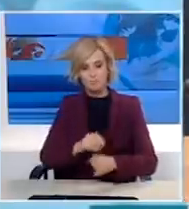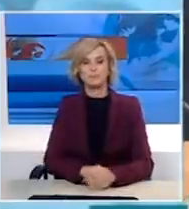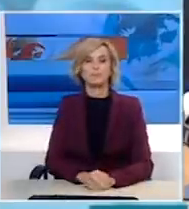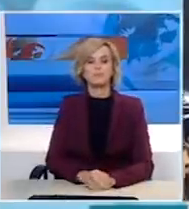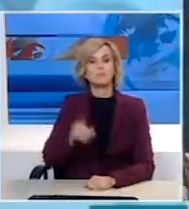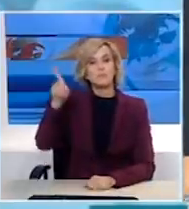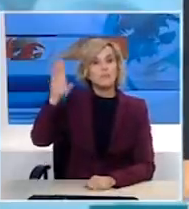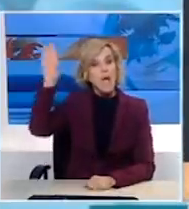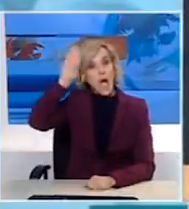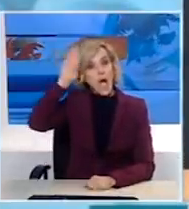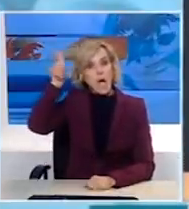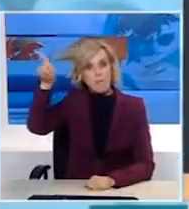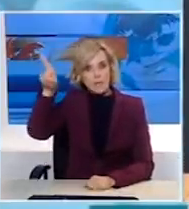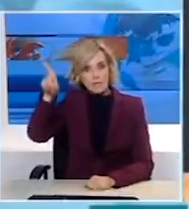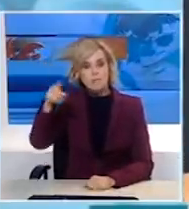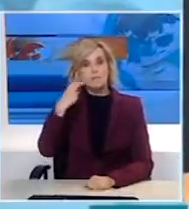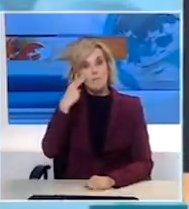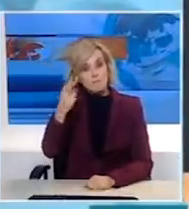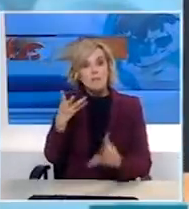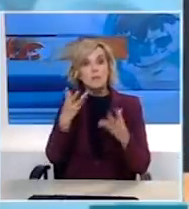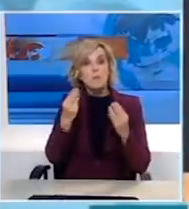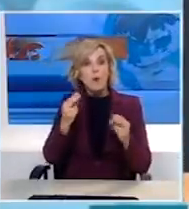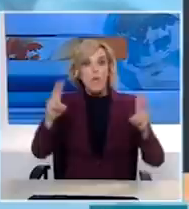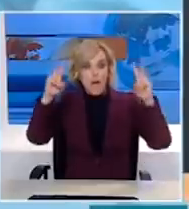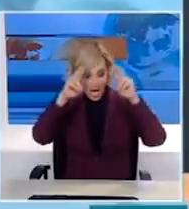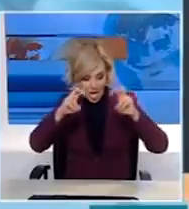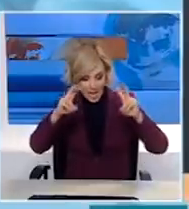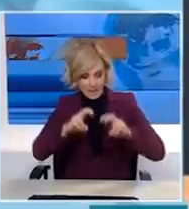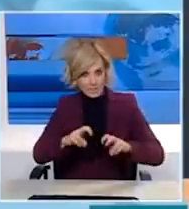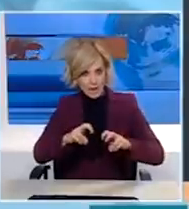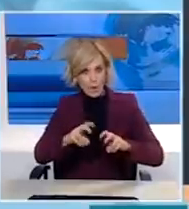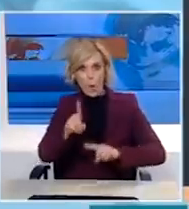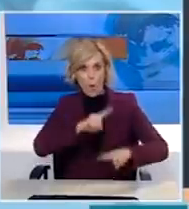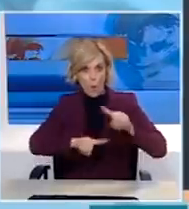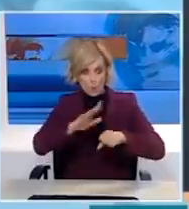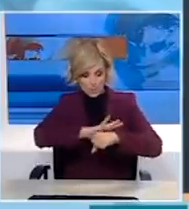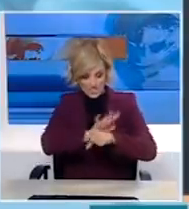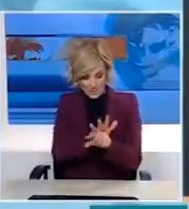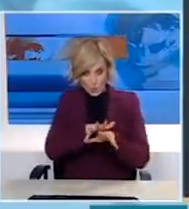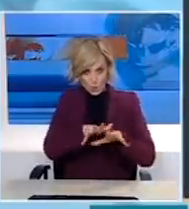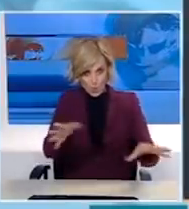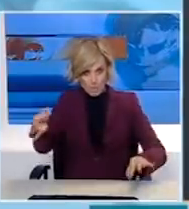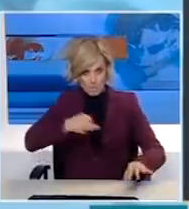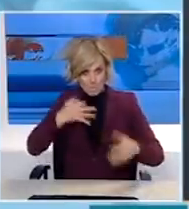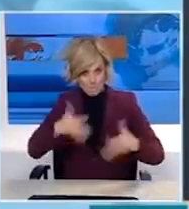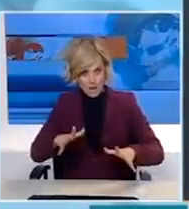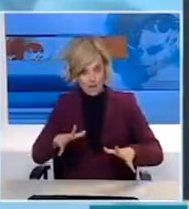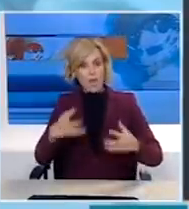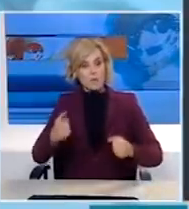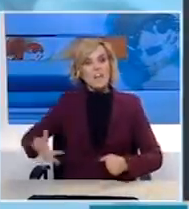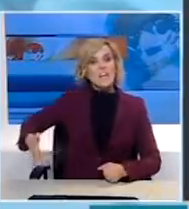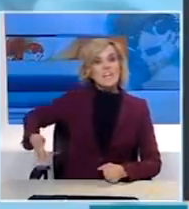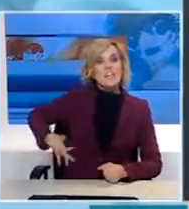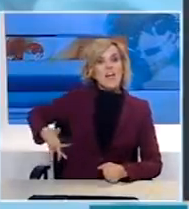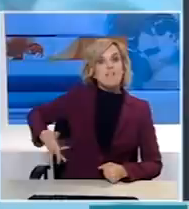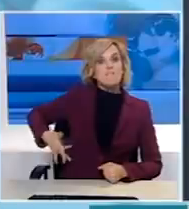Αμερική δείχνουν εμφάνιση βαριάς νηφρικής ανεπάρκειας σε ορισμένους ασθενείς με COVID-19. Ποιοι είναι οι ασθενείς που κινδυνεύουν περισσότερο να οδηγηθούν σε